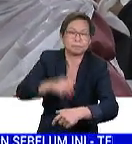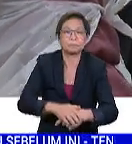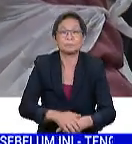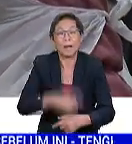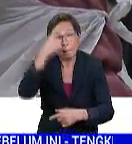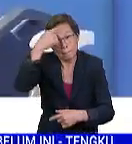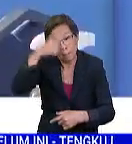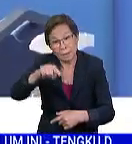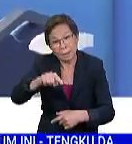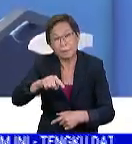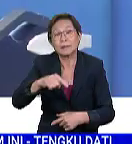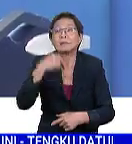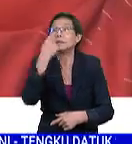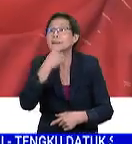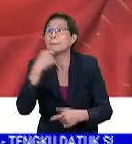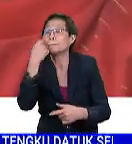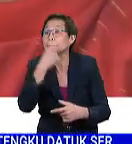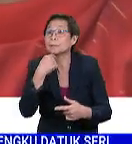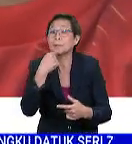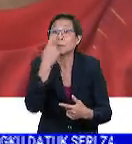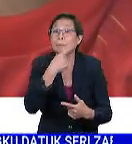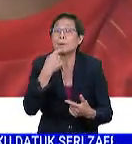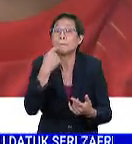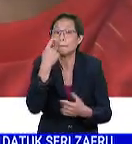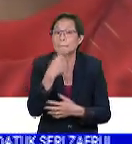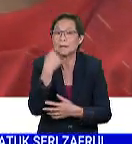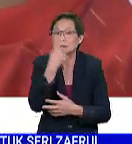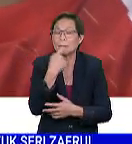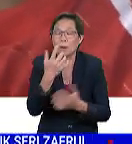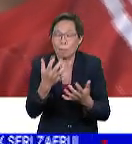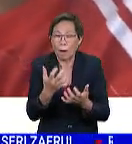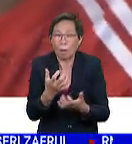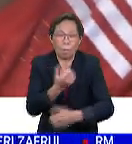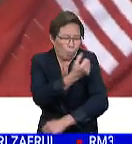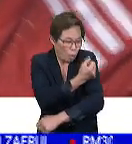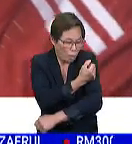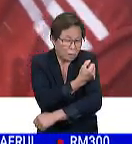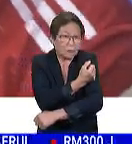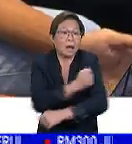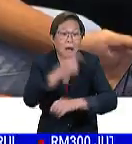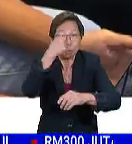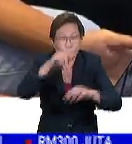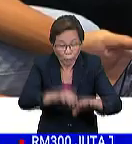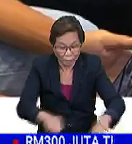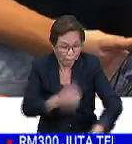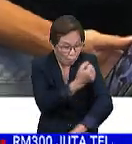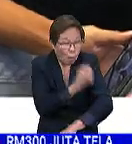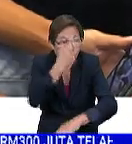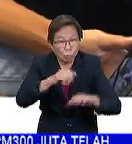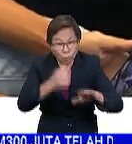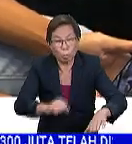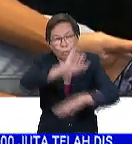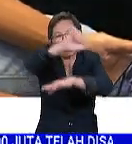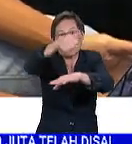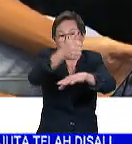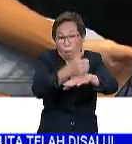Manakala bagi mereka yang ingin memberi vaksin kepada kanak-kanak mereka, sistem tempahan janji